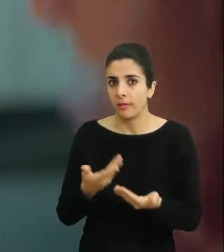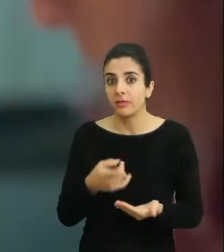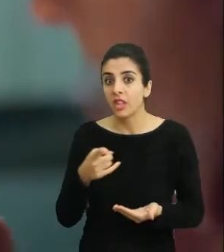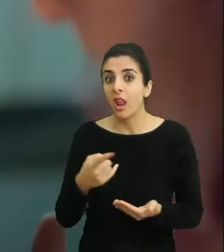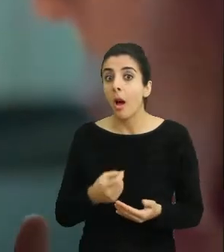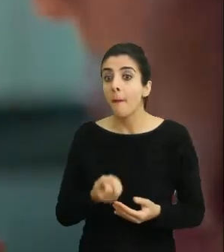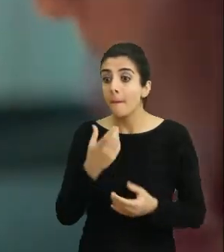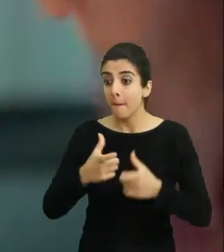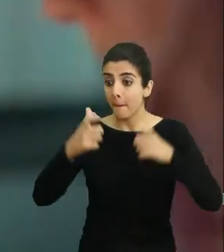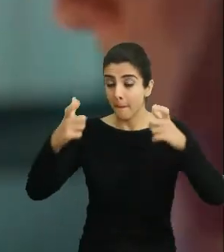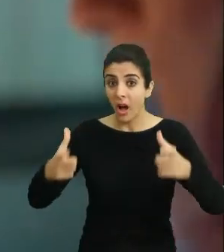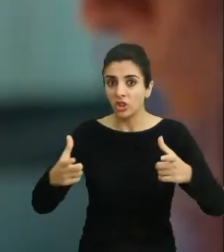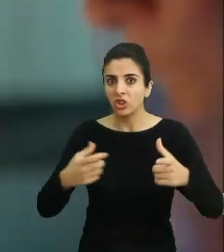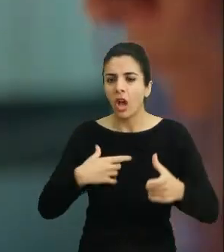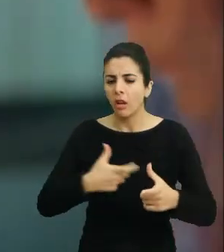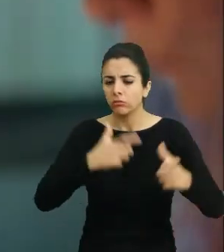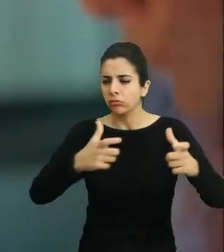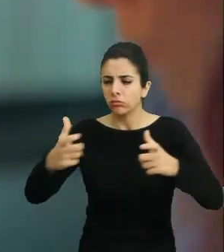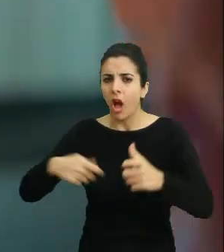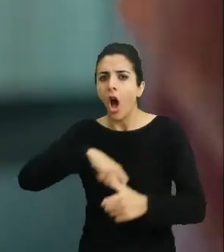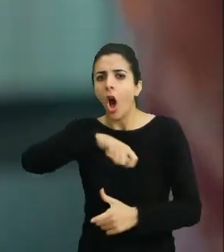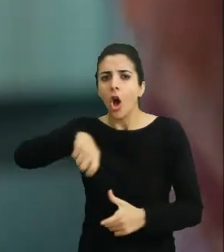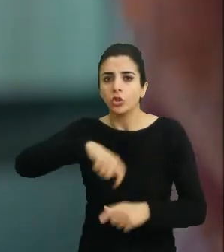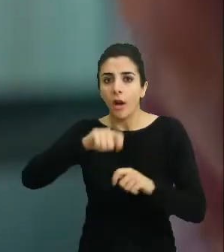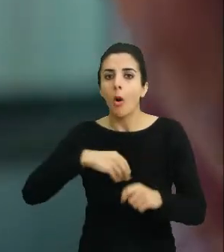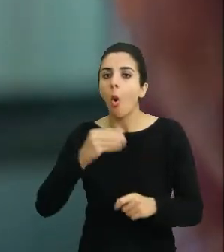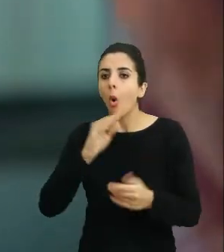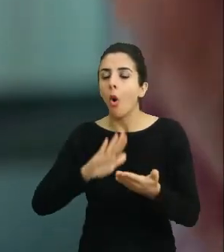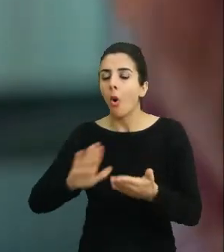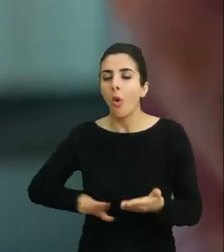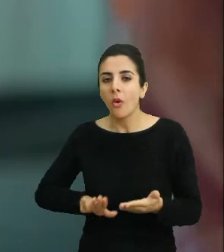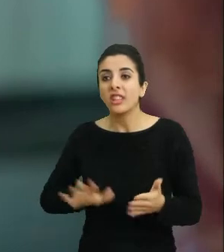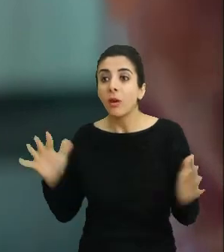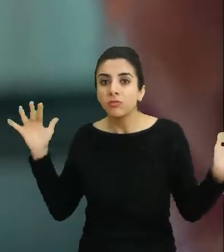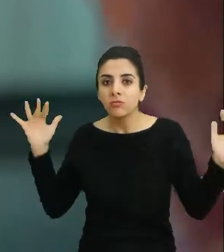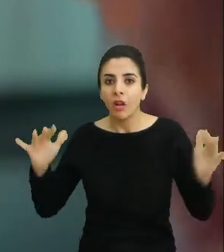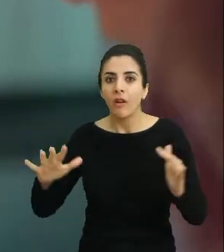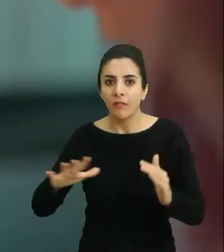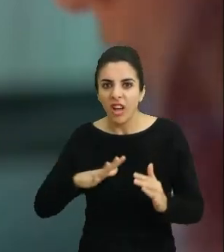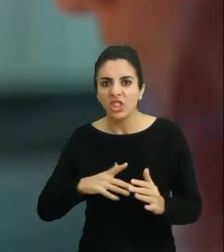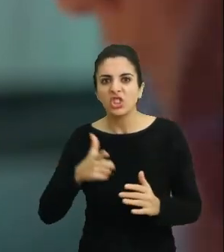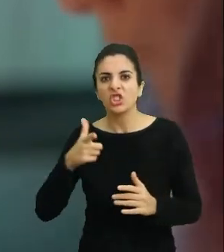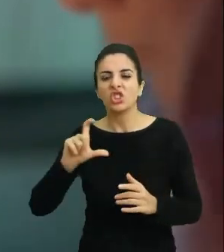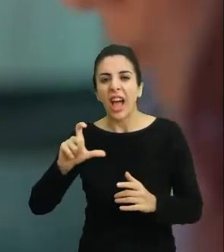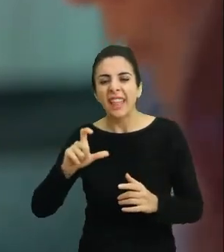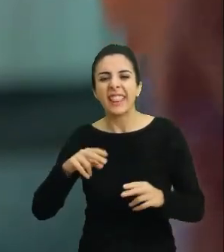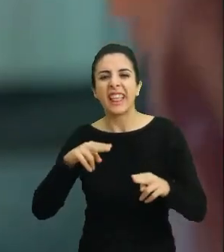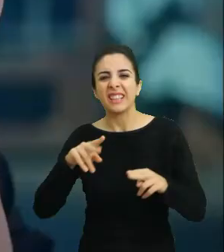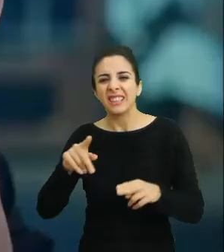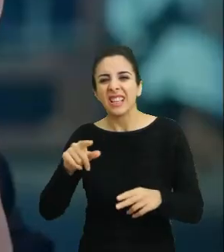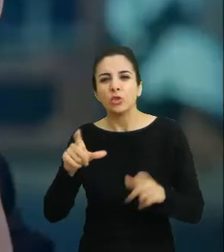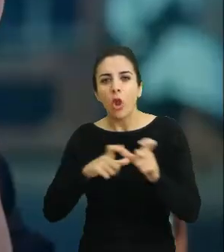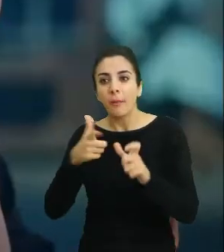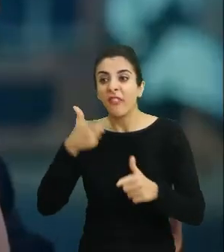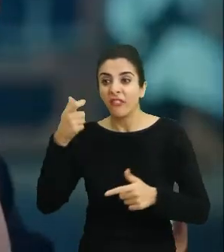Sen bahçeye kazanlar kurup aşure yapacaksın. Ben okuldan çocukları alıp geleceğim. Cahit ve Kirpi Süleyman da bunları siz yaparken seni filme